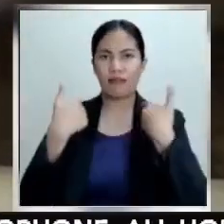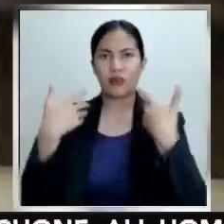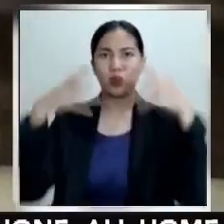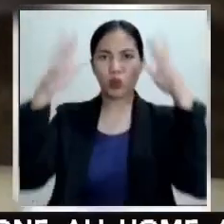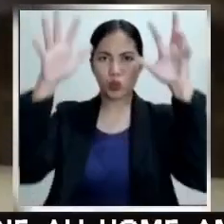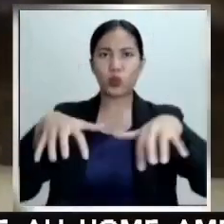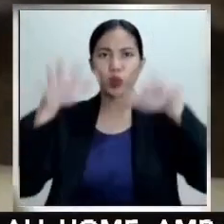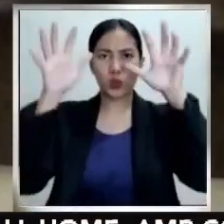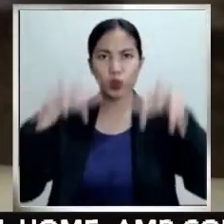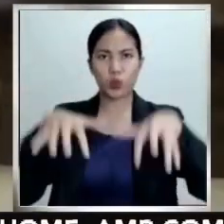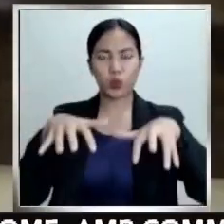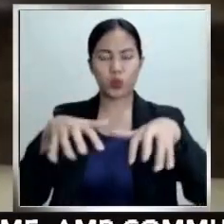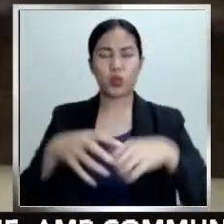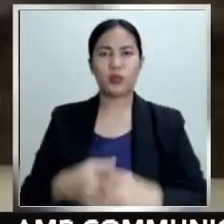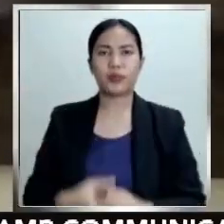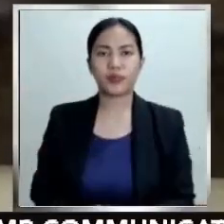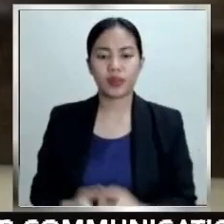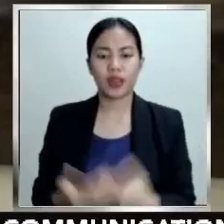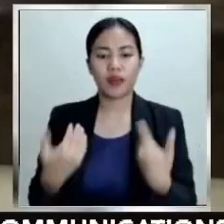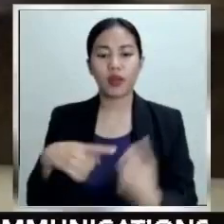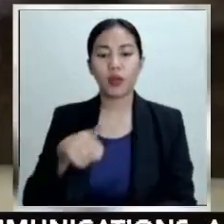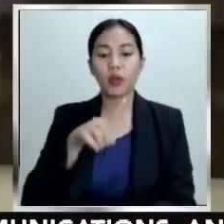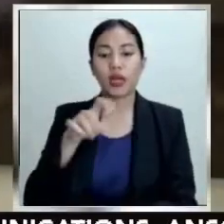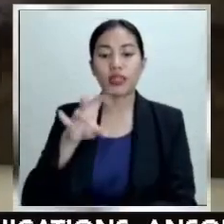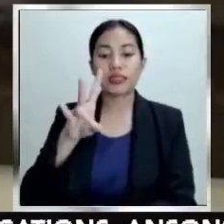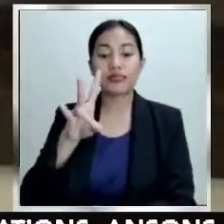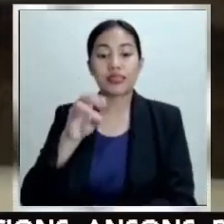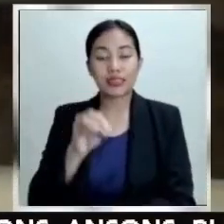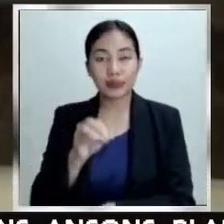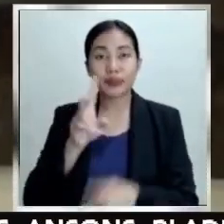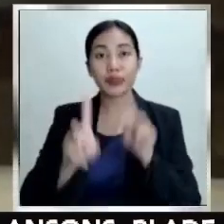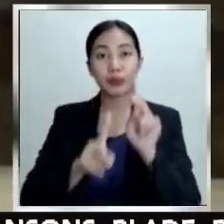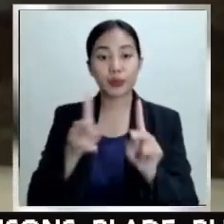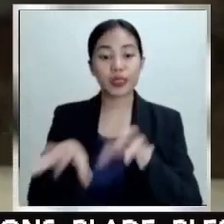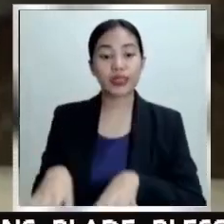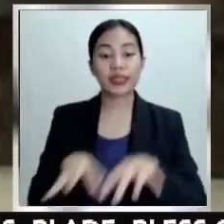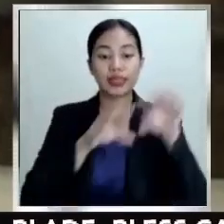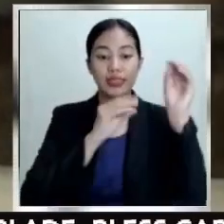pong 170 na evacuees dito sa Marikina.